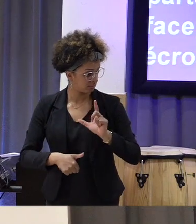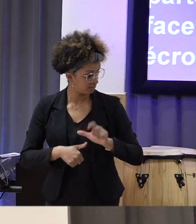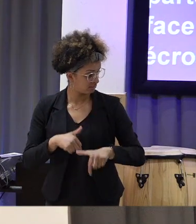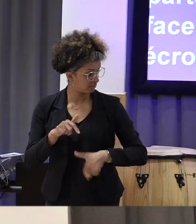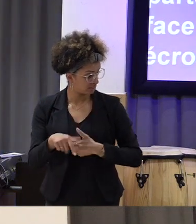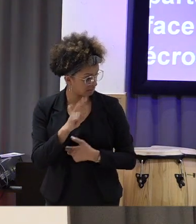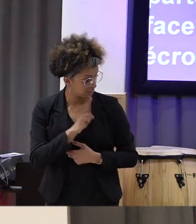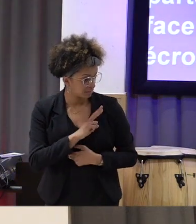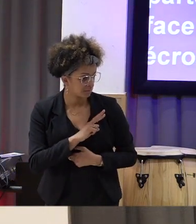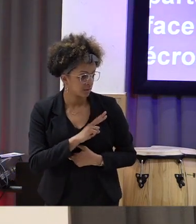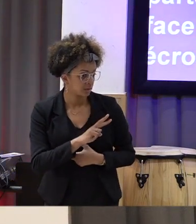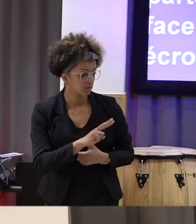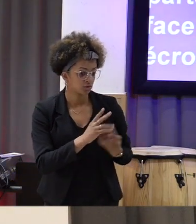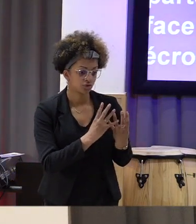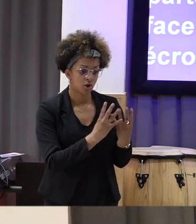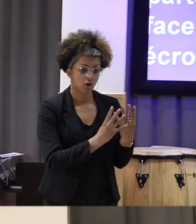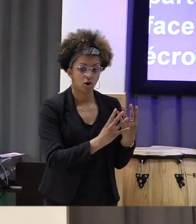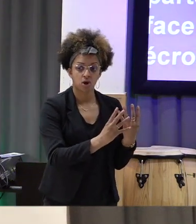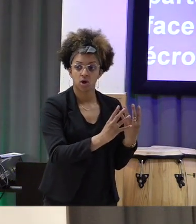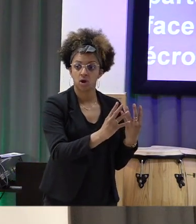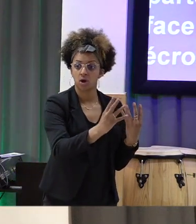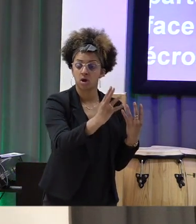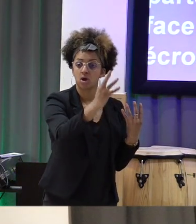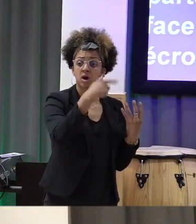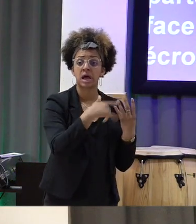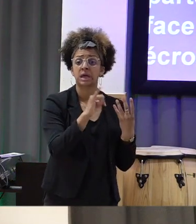Ce que produit la nature.